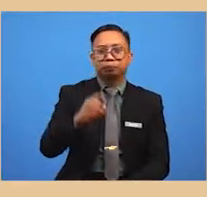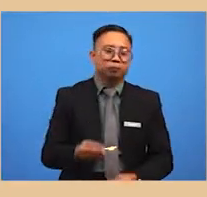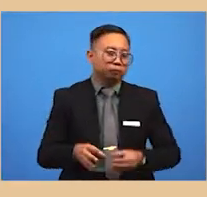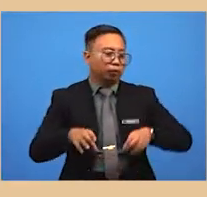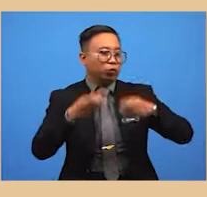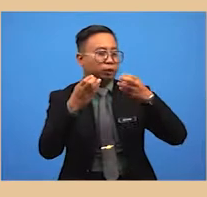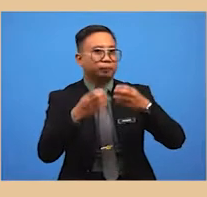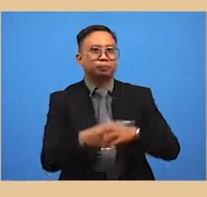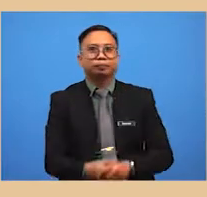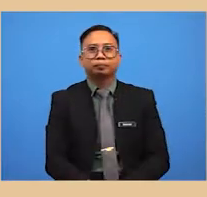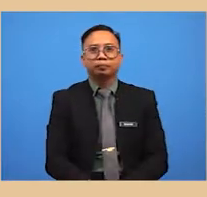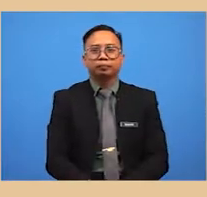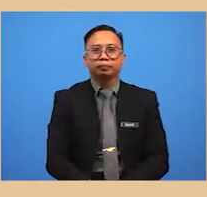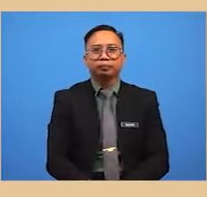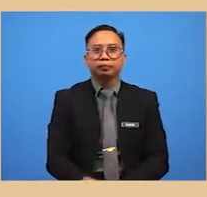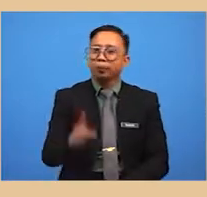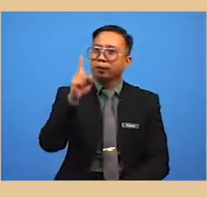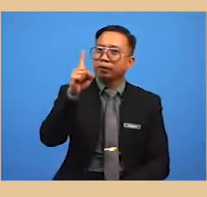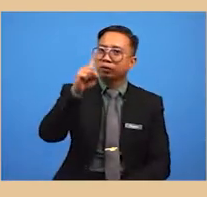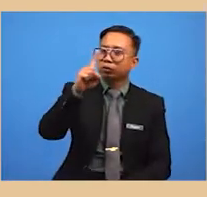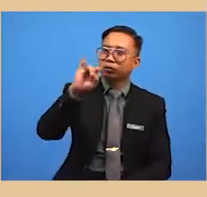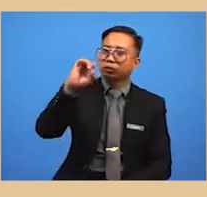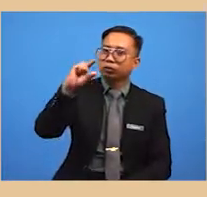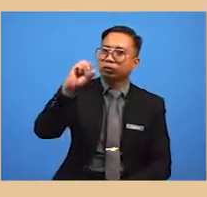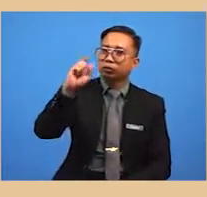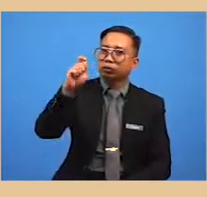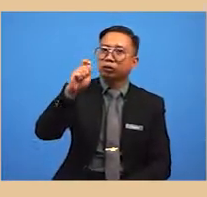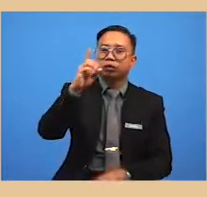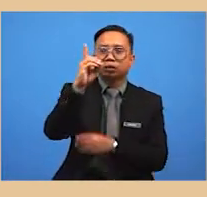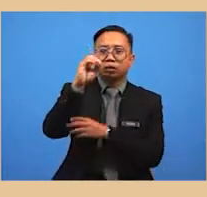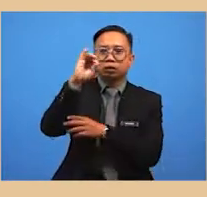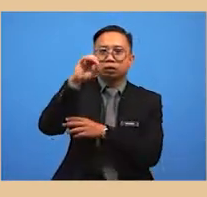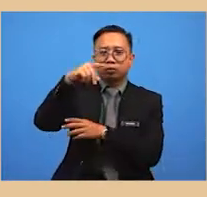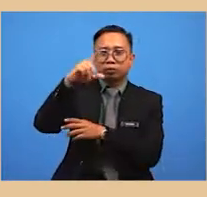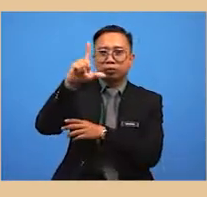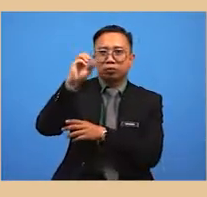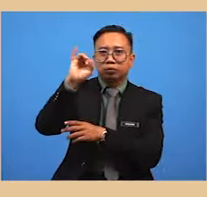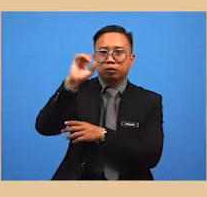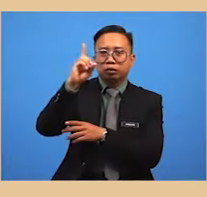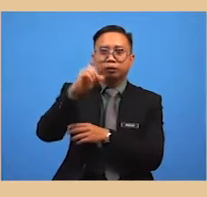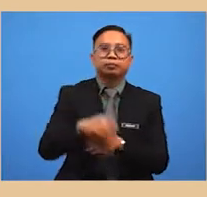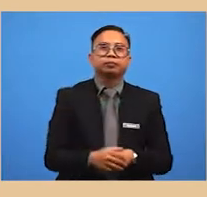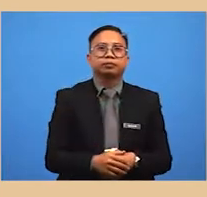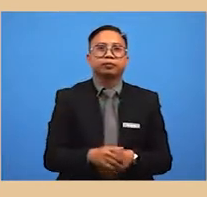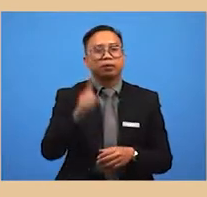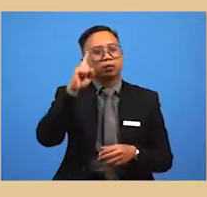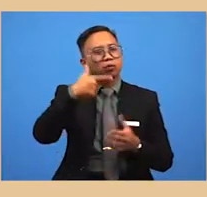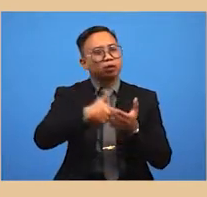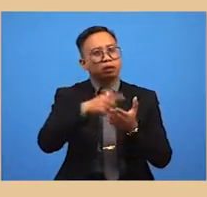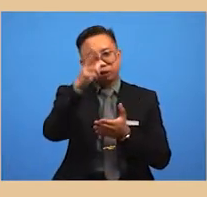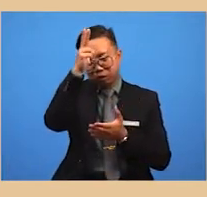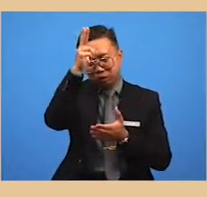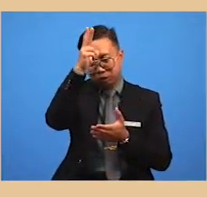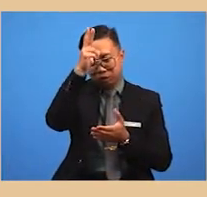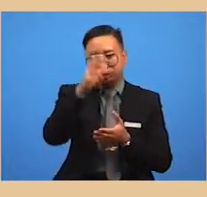menghasilkan satu zigot diploid, manakala satu lagi gamet